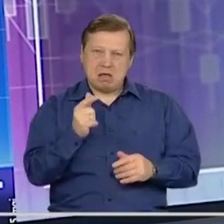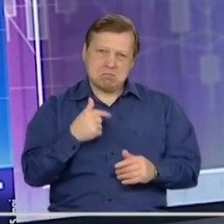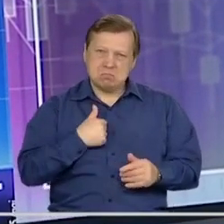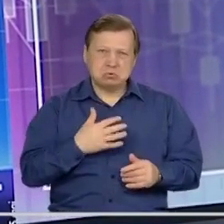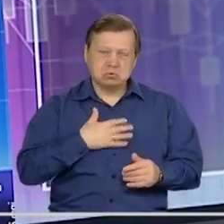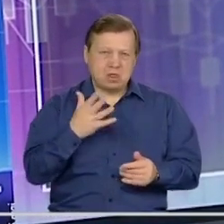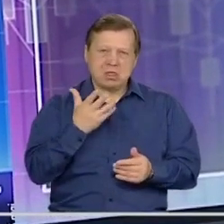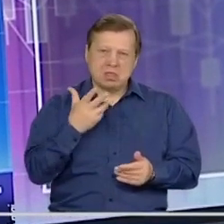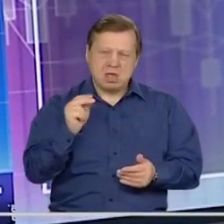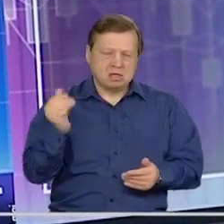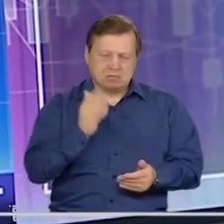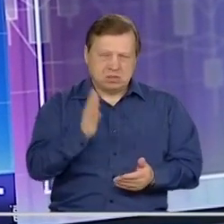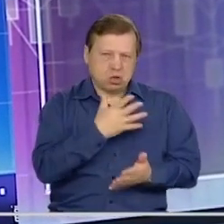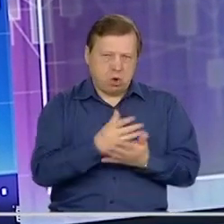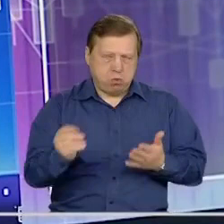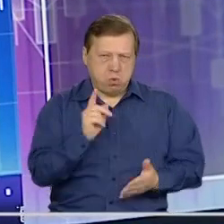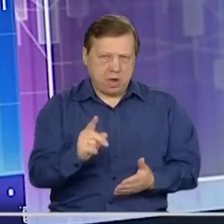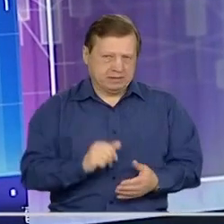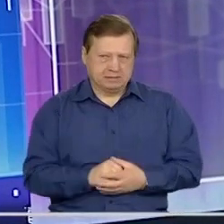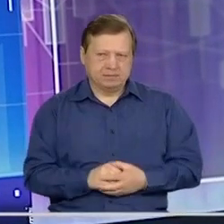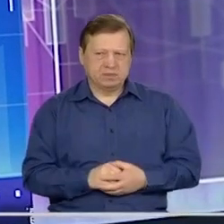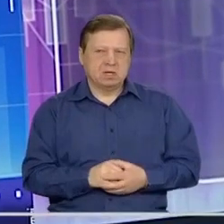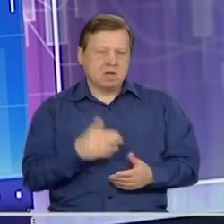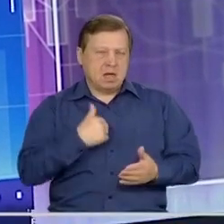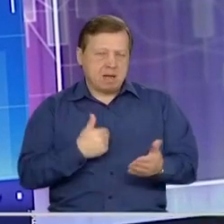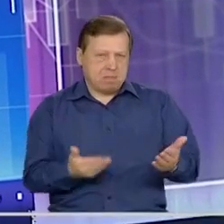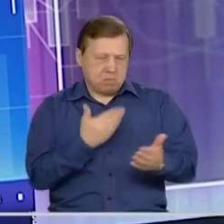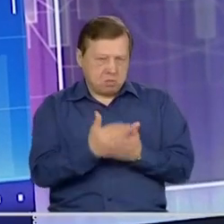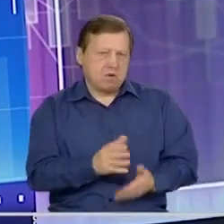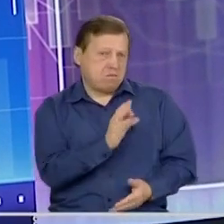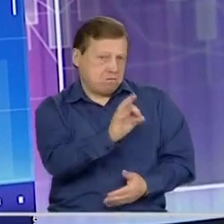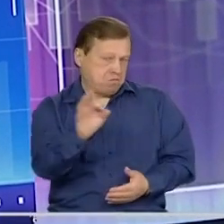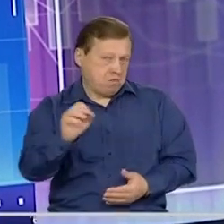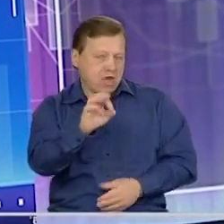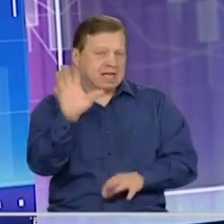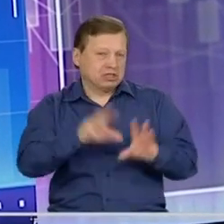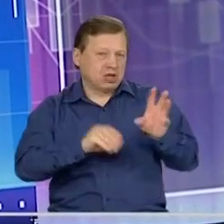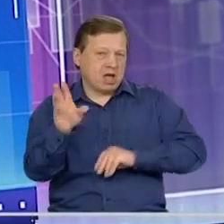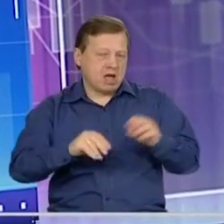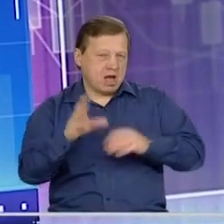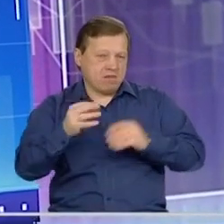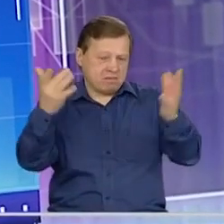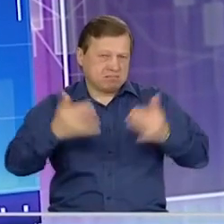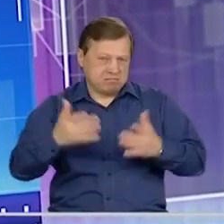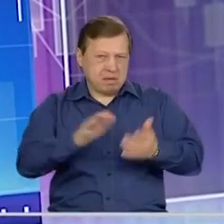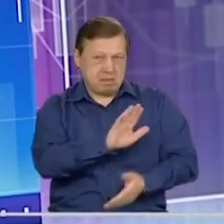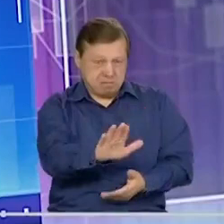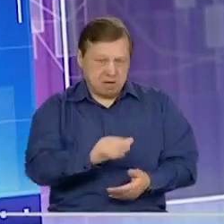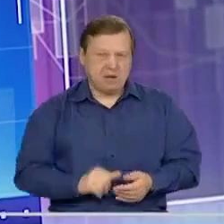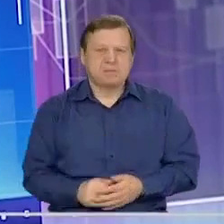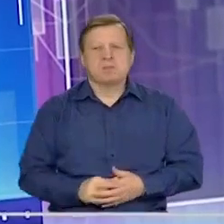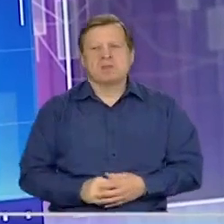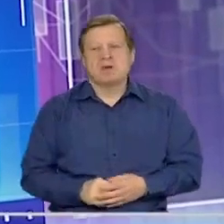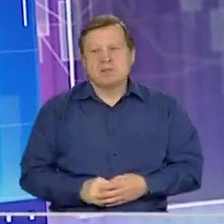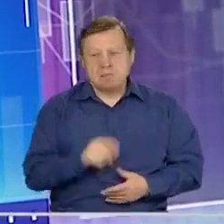opłacało. Dlatego proponuję dzisiaj we współpracy ze swoimi księgowymi, których Państwo na pewno bardzo cenią, dokonać